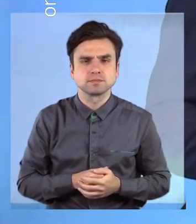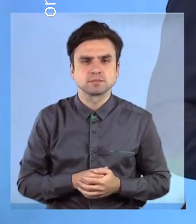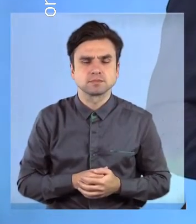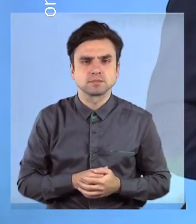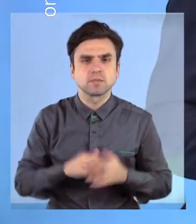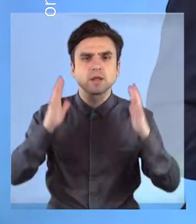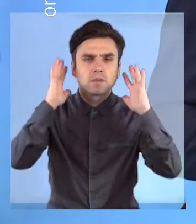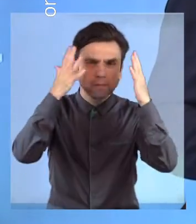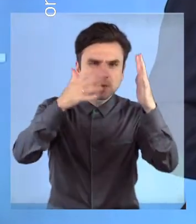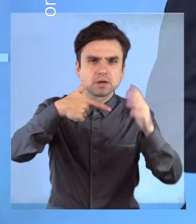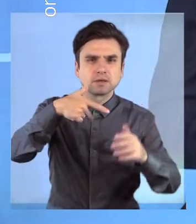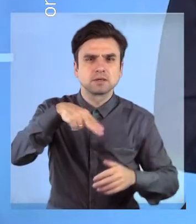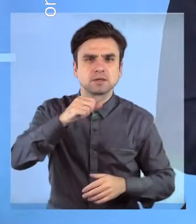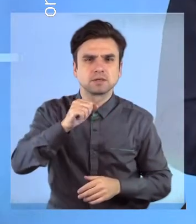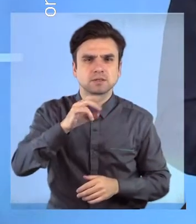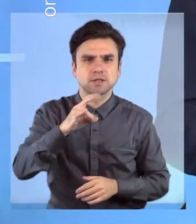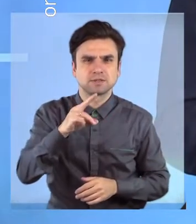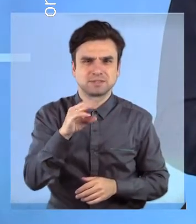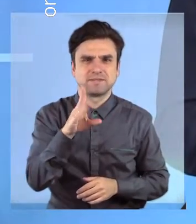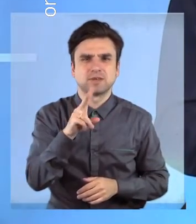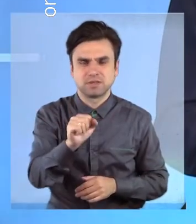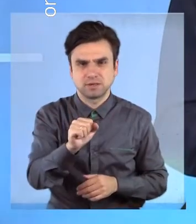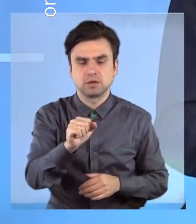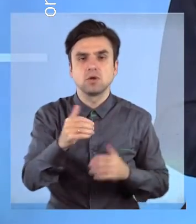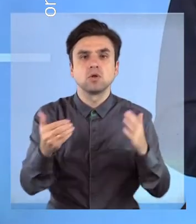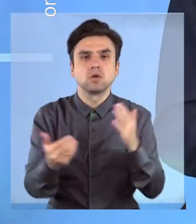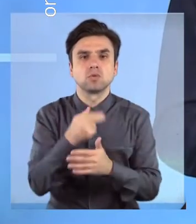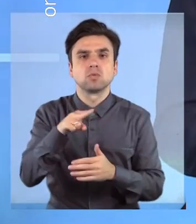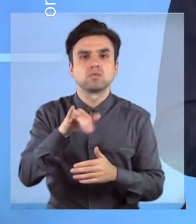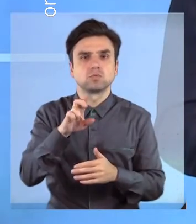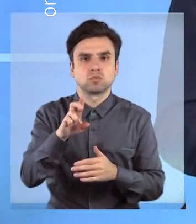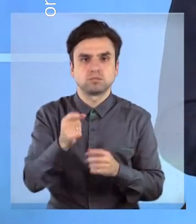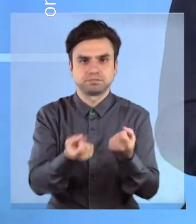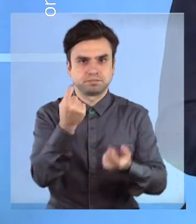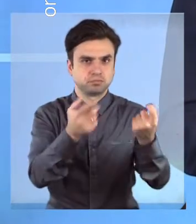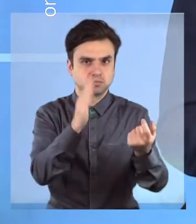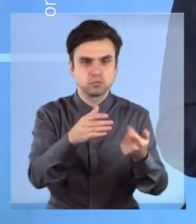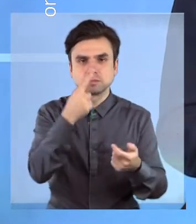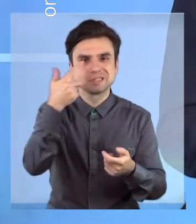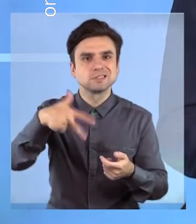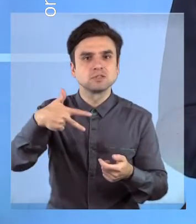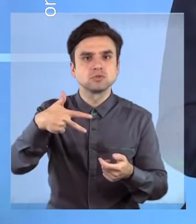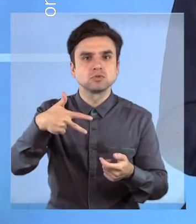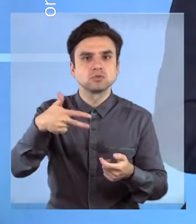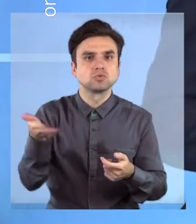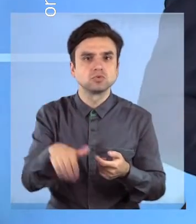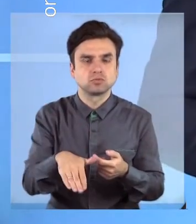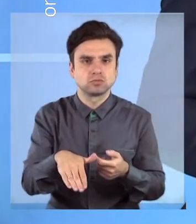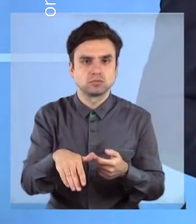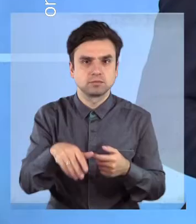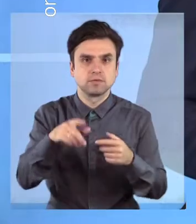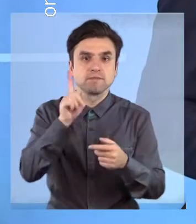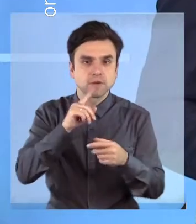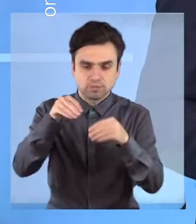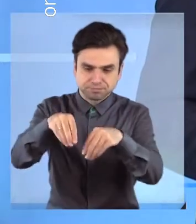парку з'являться нові дуби. Майже три десятки маленьких рослин помістили у так звану школу дубків. Екологи, члени команди